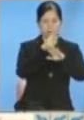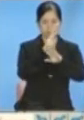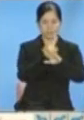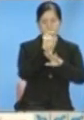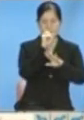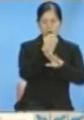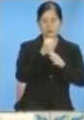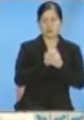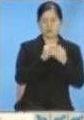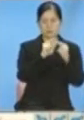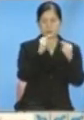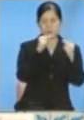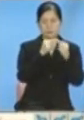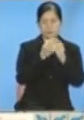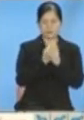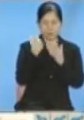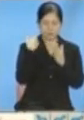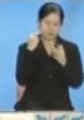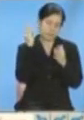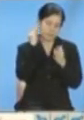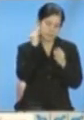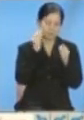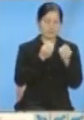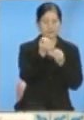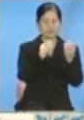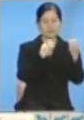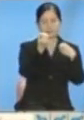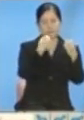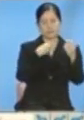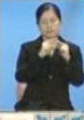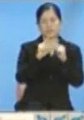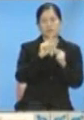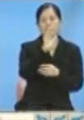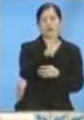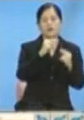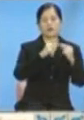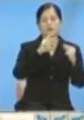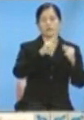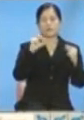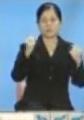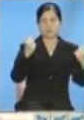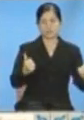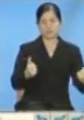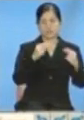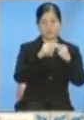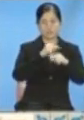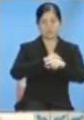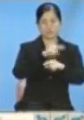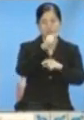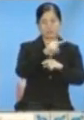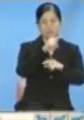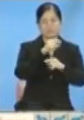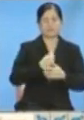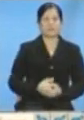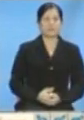ได้ฟังข้อคิดเห็นการปรึกษาจากสภาซึ่งใช้เวลาขณะนี้มาจนถึงเวลา